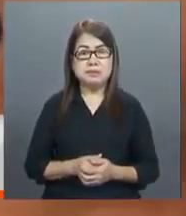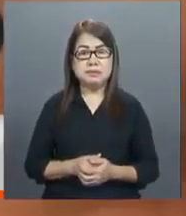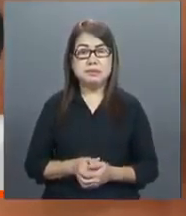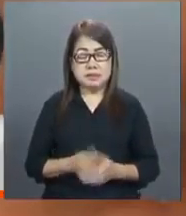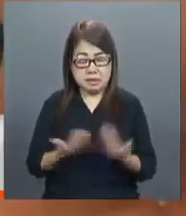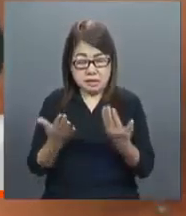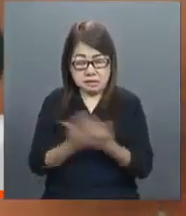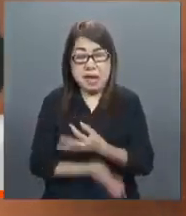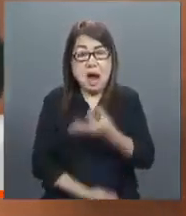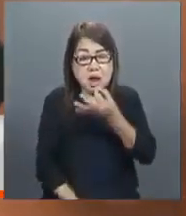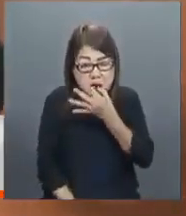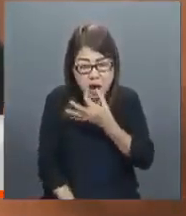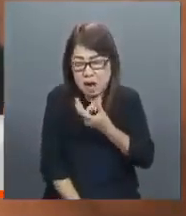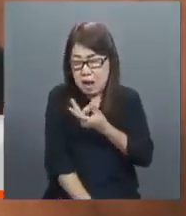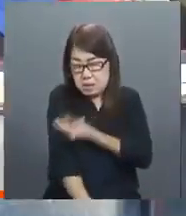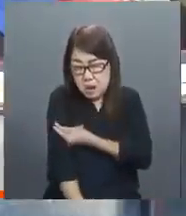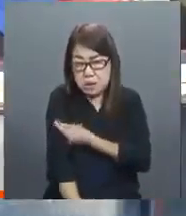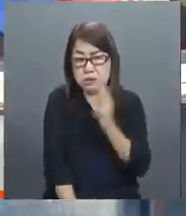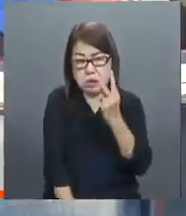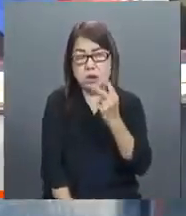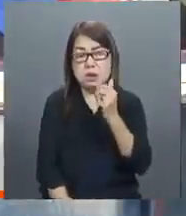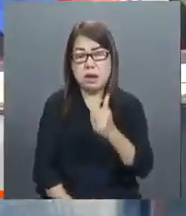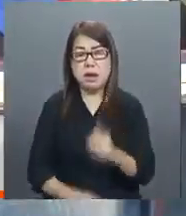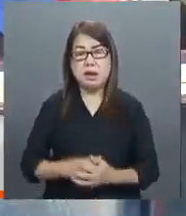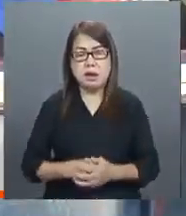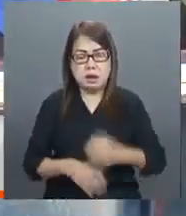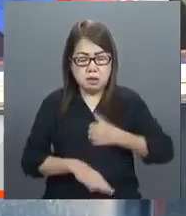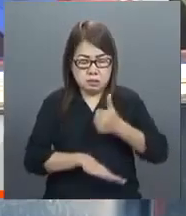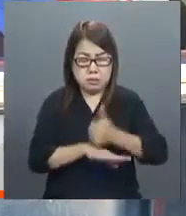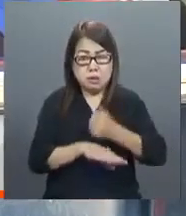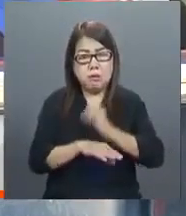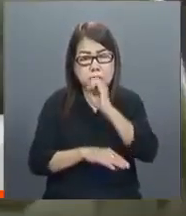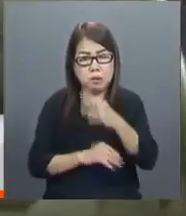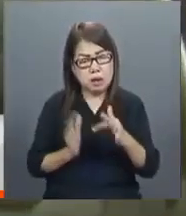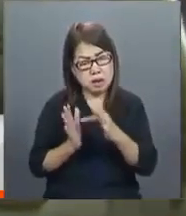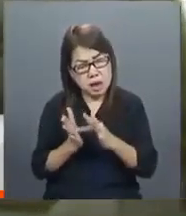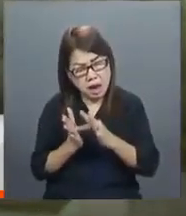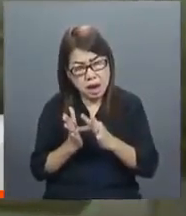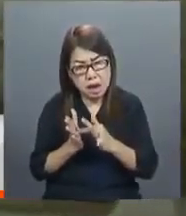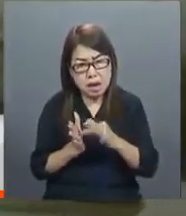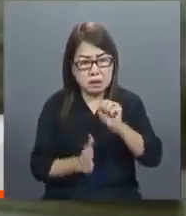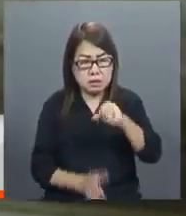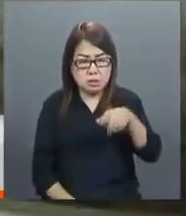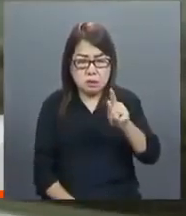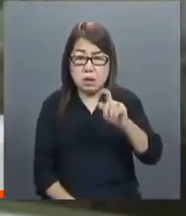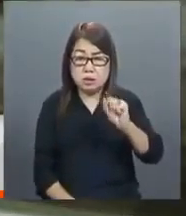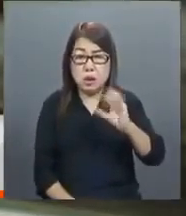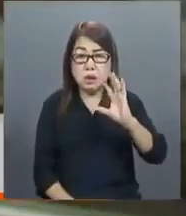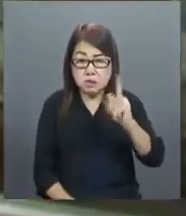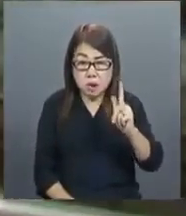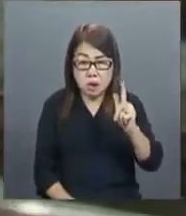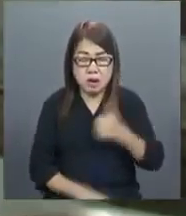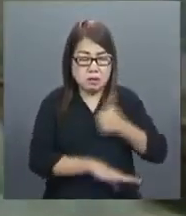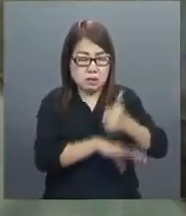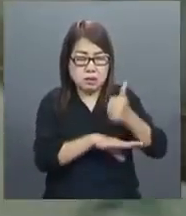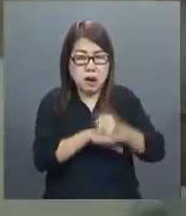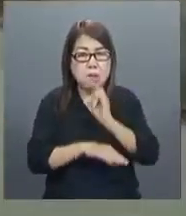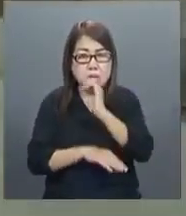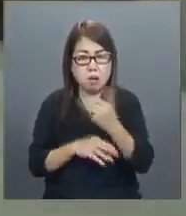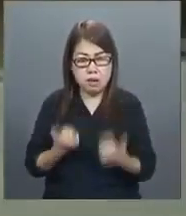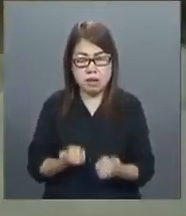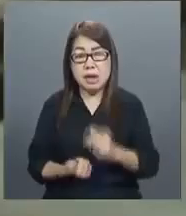แทนผู้อำนวยการสำนักสนับสนุนระบบบริการยาและเวชภัณฑ์สปสช.เปิดเผยว่าขณะนี้ไทยยังไม่พบร